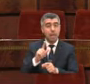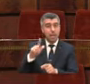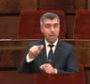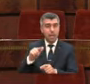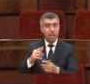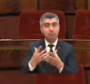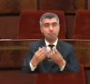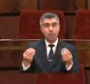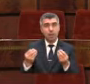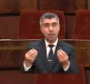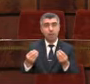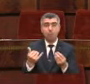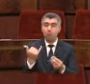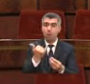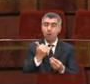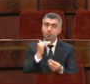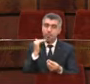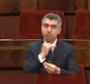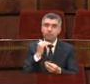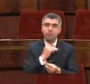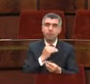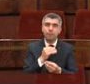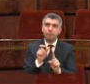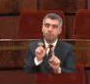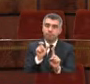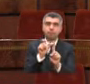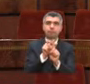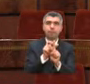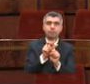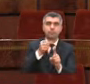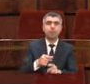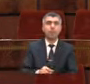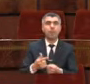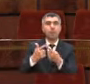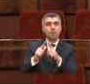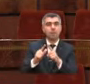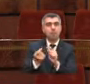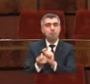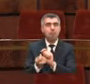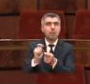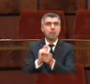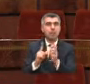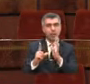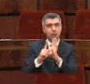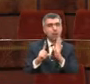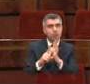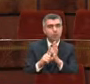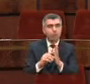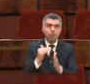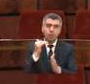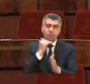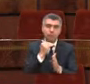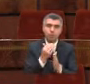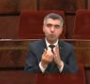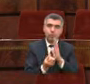وجه الاستعجال التدخل، بالإضافة إلى إعادة النظر في الإطار التشريعي لمواكبة السرعة التي يتطور